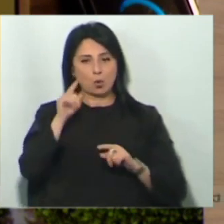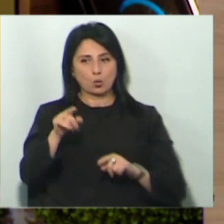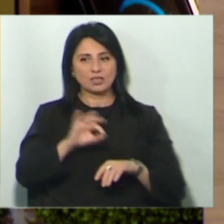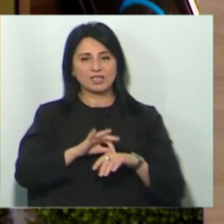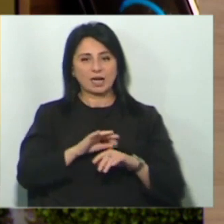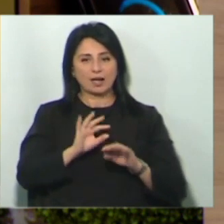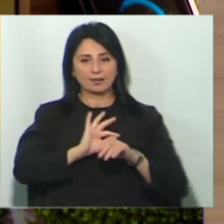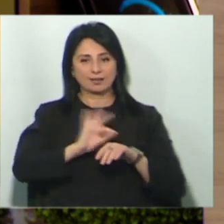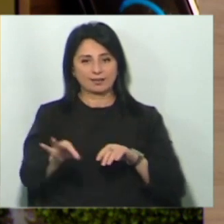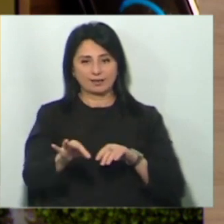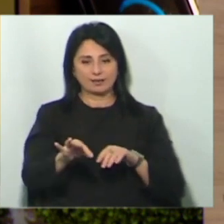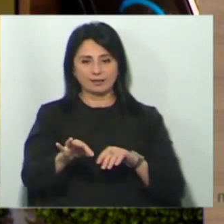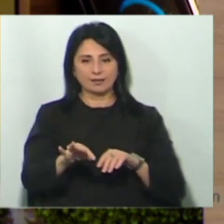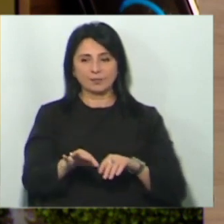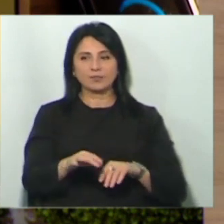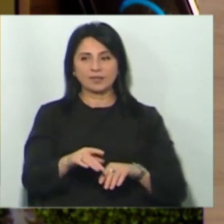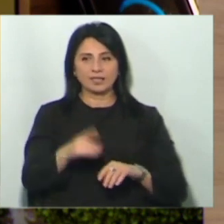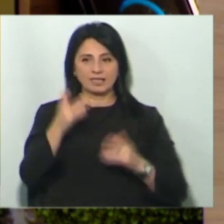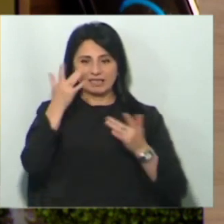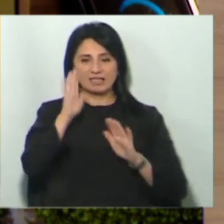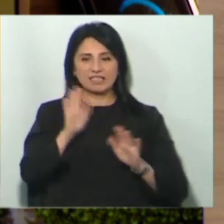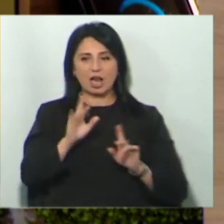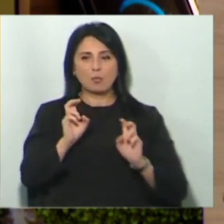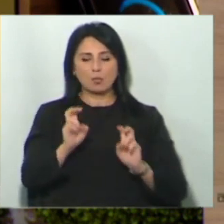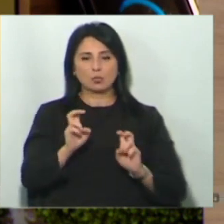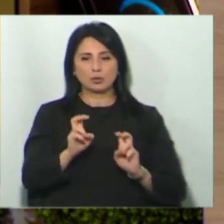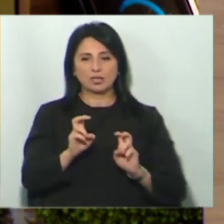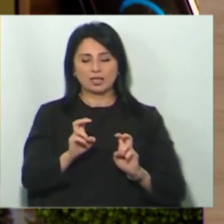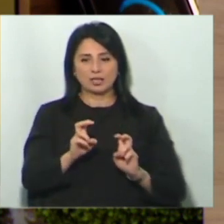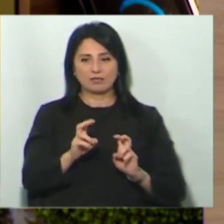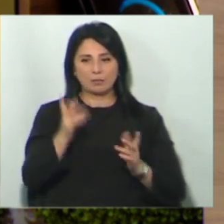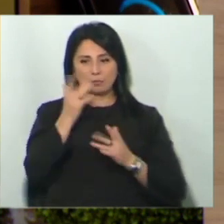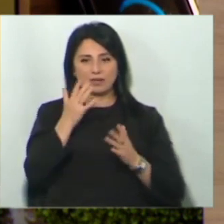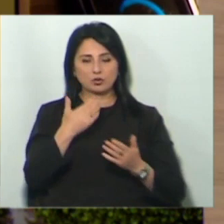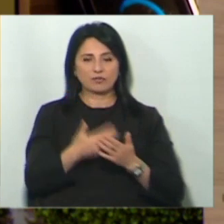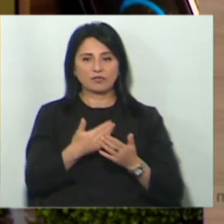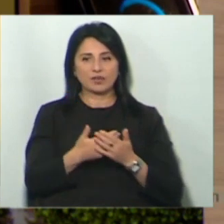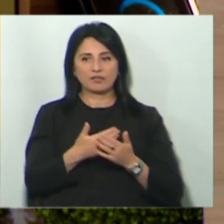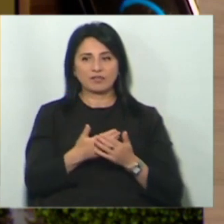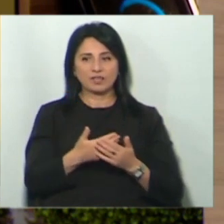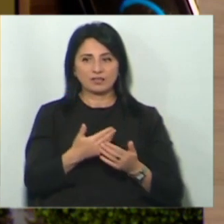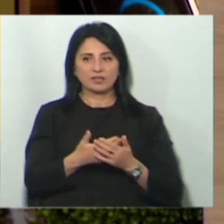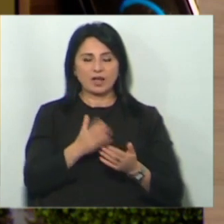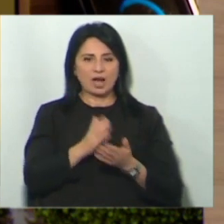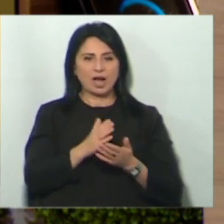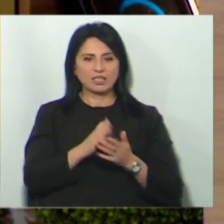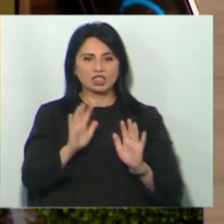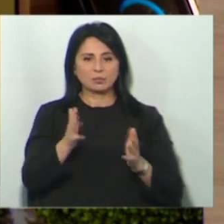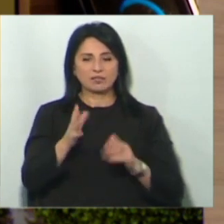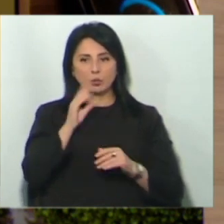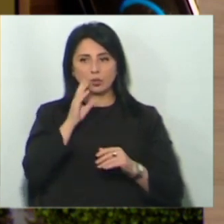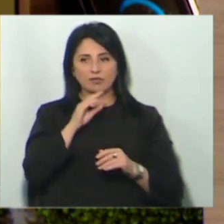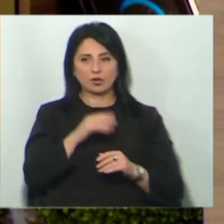კანი ძალიან თხელი, ამიტომ აი წარმოუდგენლათაც კი მეჩვენება თქვათ, დაწუხართ არიხომ ესეთ შემთხვევები,